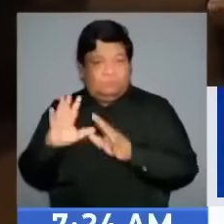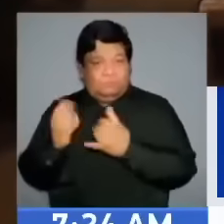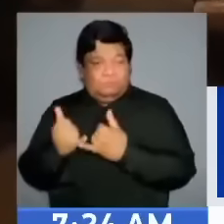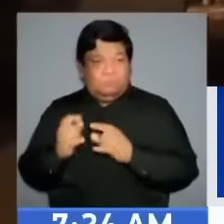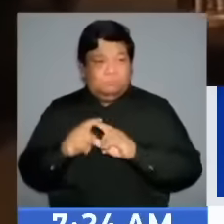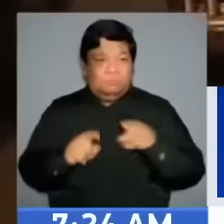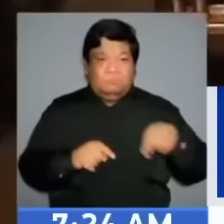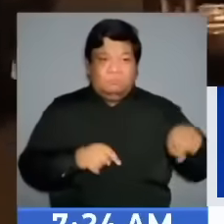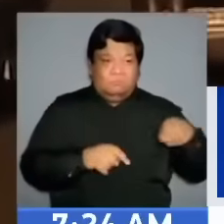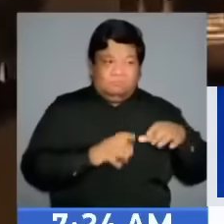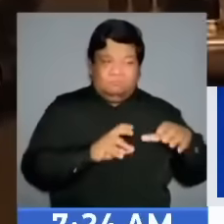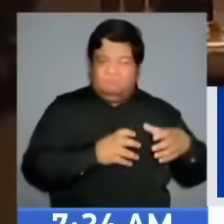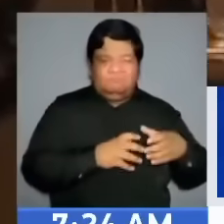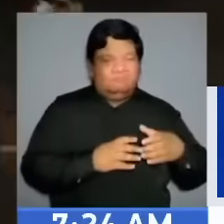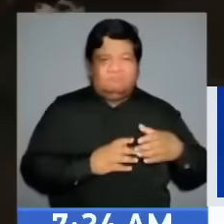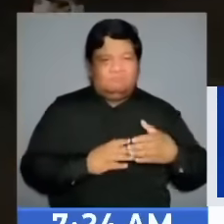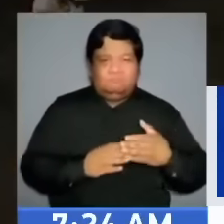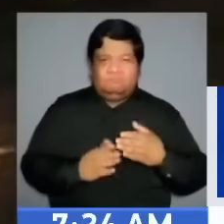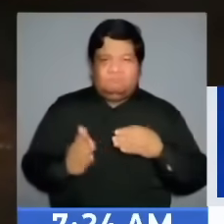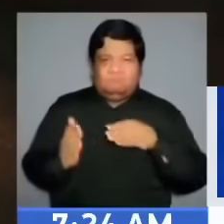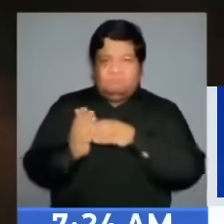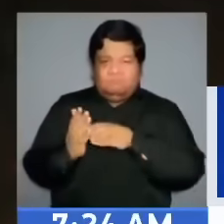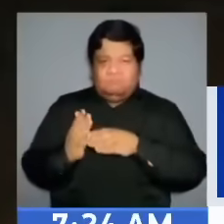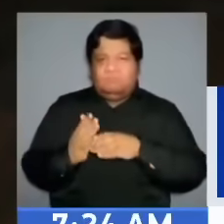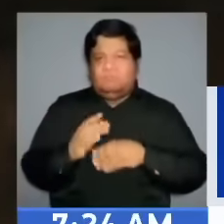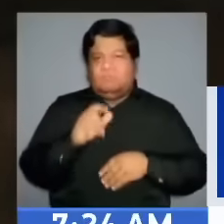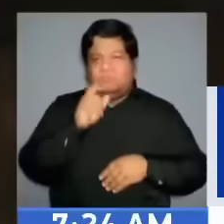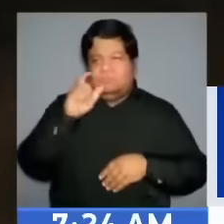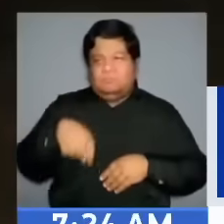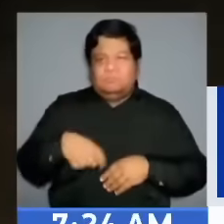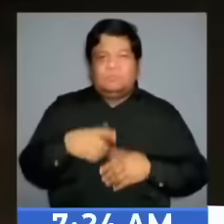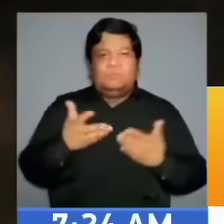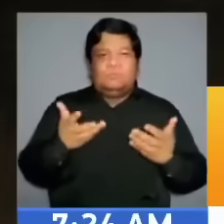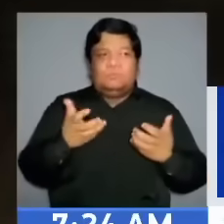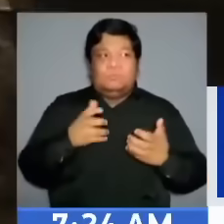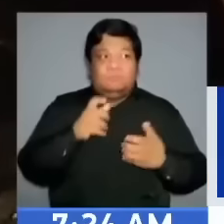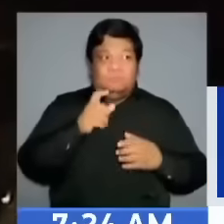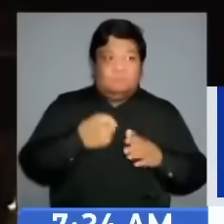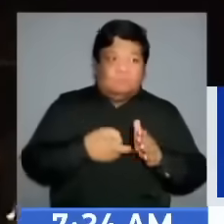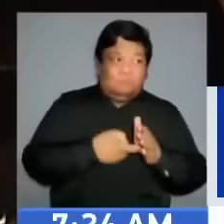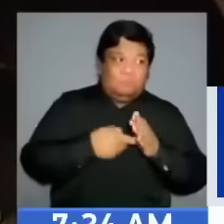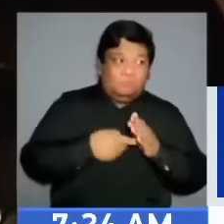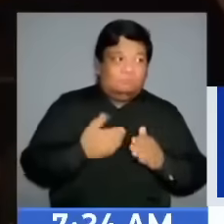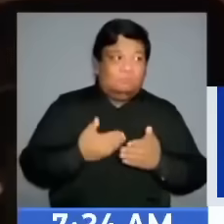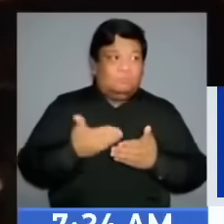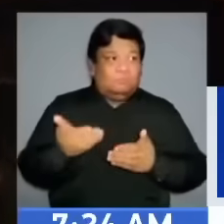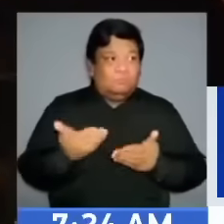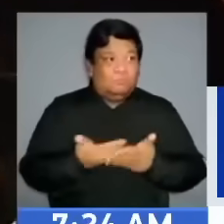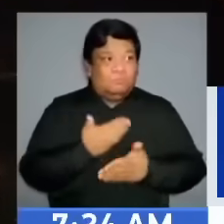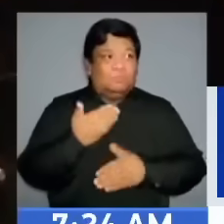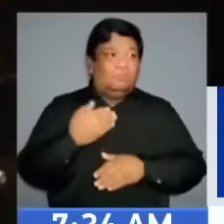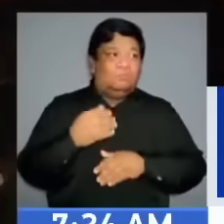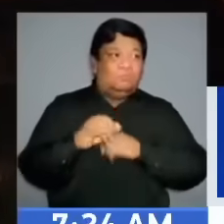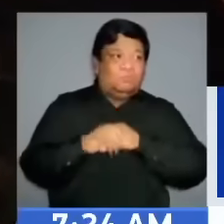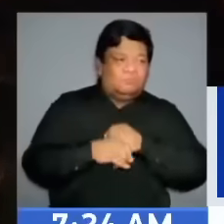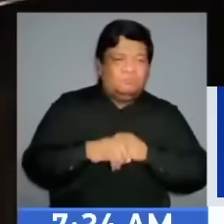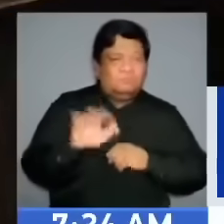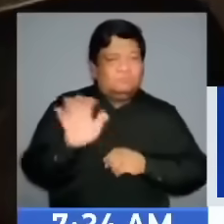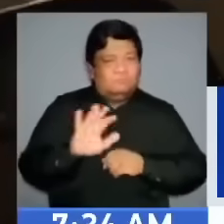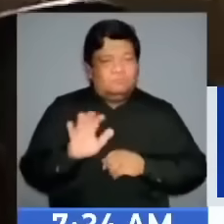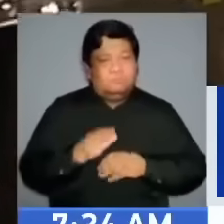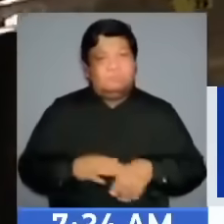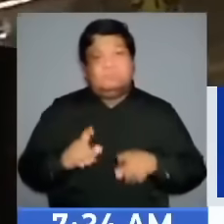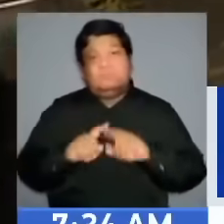na i-require na bumili sila ng mga bagong sasakyan. Sabi naman ng LTFRB, wala na raw urungan ang December 31